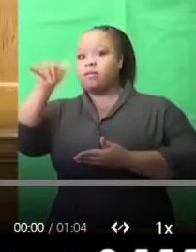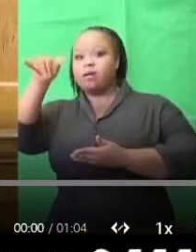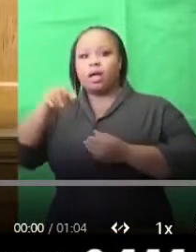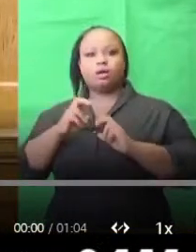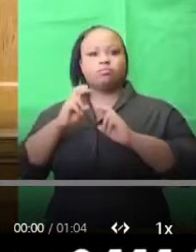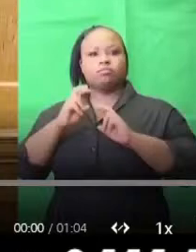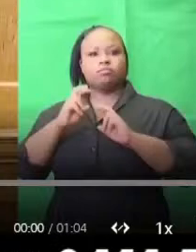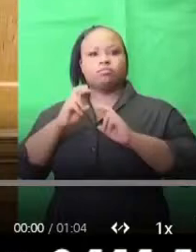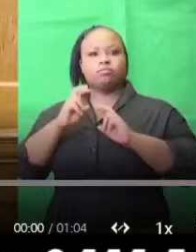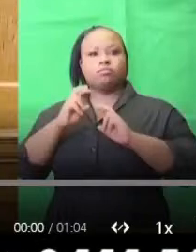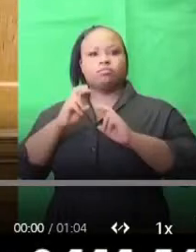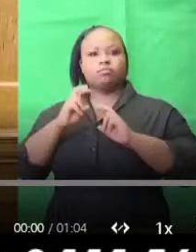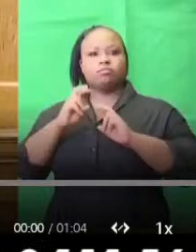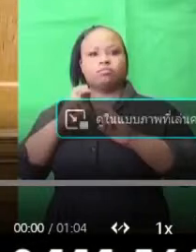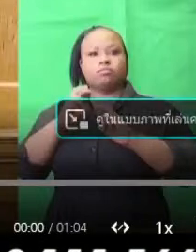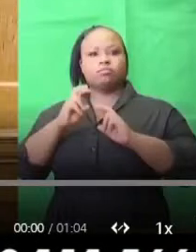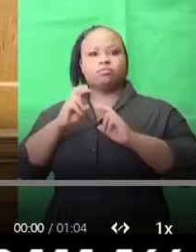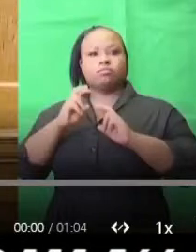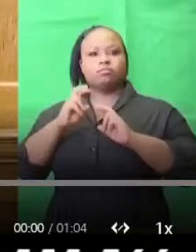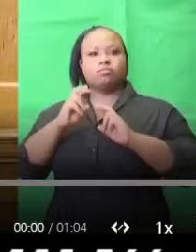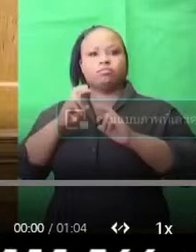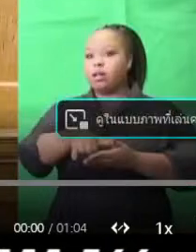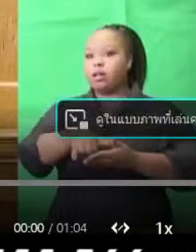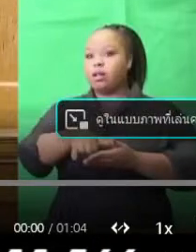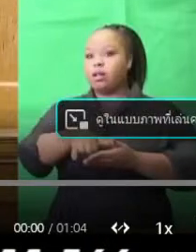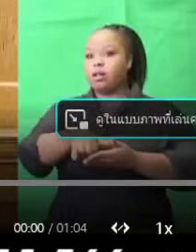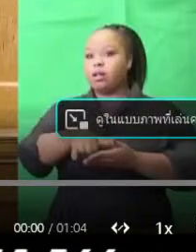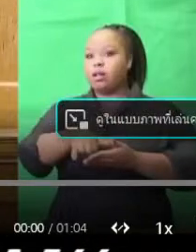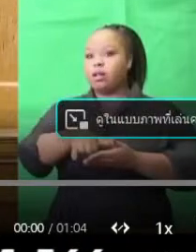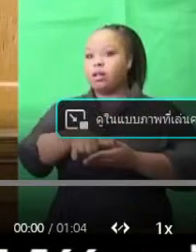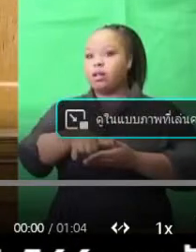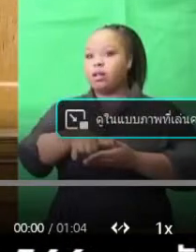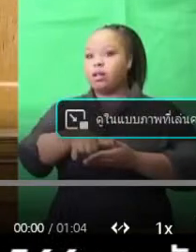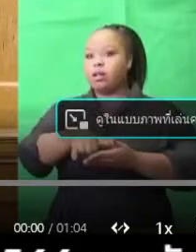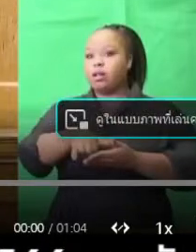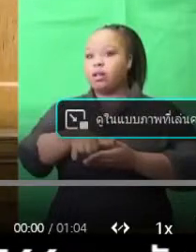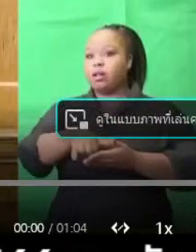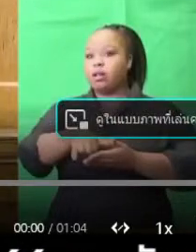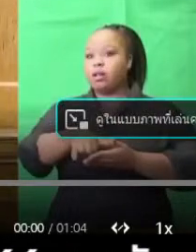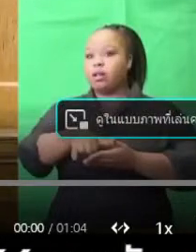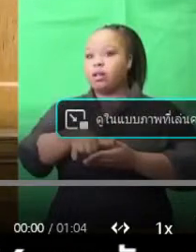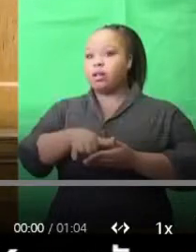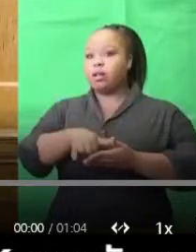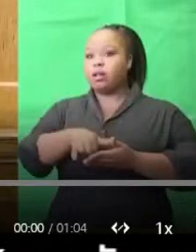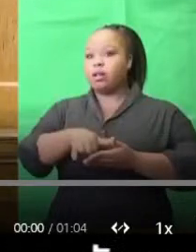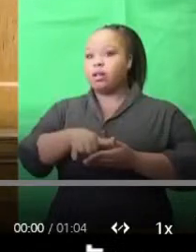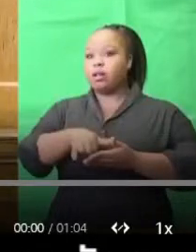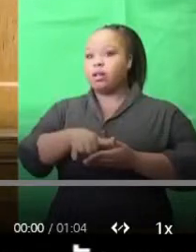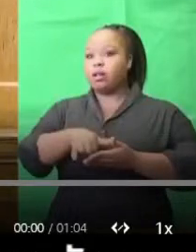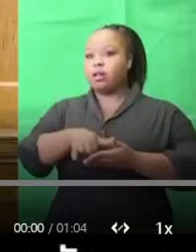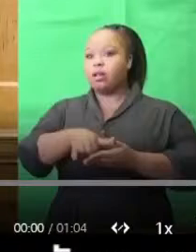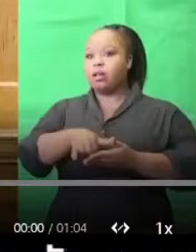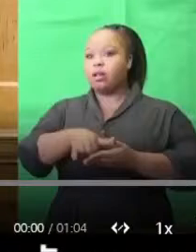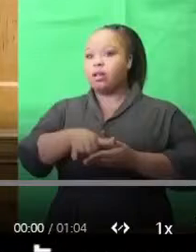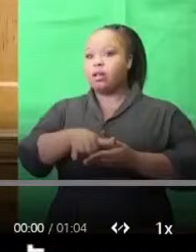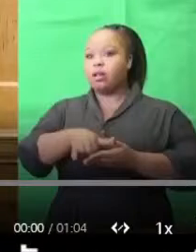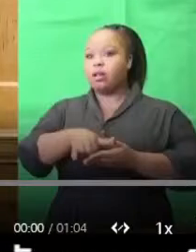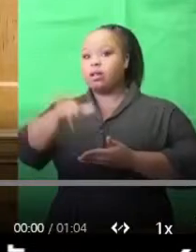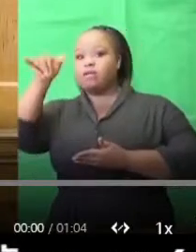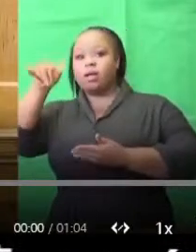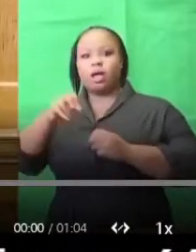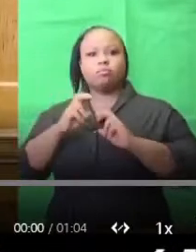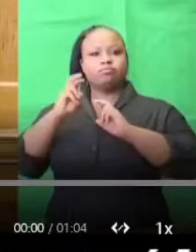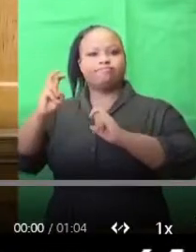และบอกว่ามติเช่นนี้ไม่ถูกต้องด้วยเหตุผลด้วยประการทั้งปวงลองฟังบางช่วงบางตอน